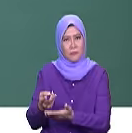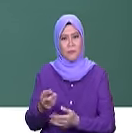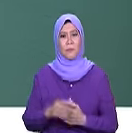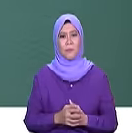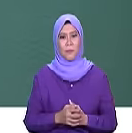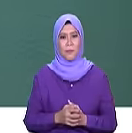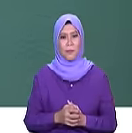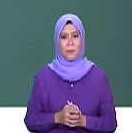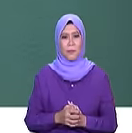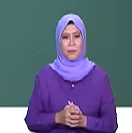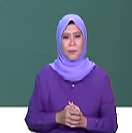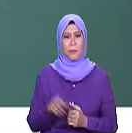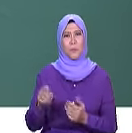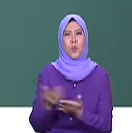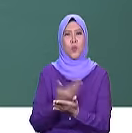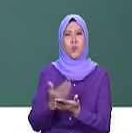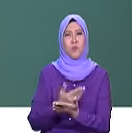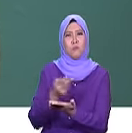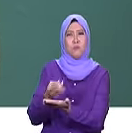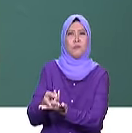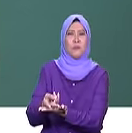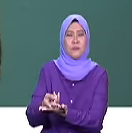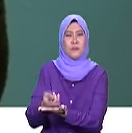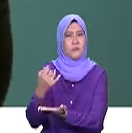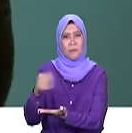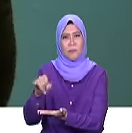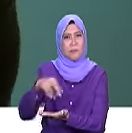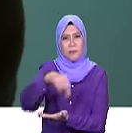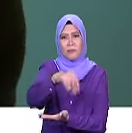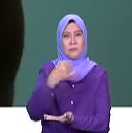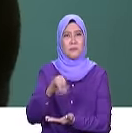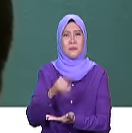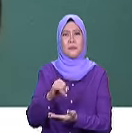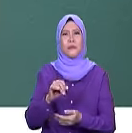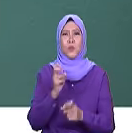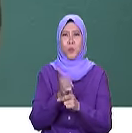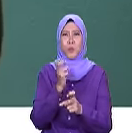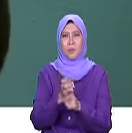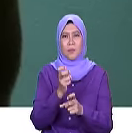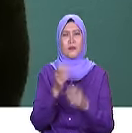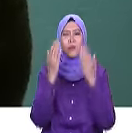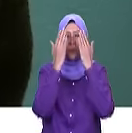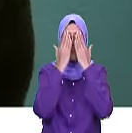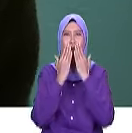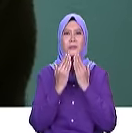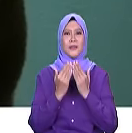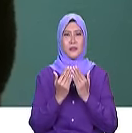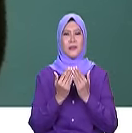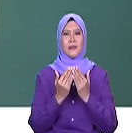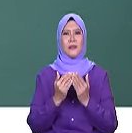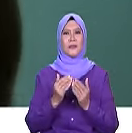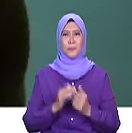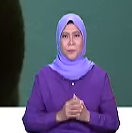lancar. Duk dah ada tahun ni baru. Ya. Dia nak lama. Ah, syukur lah. Alhamdulillah syukur dengan